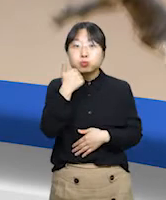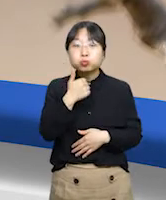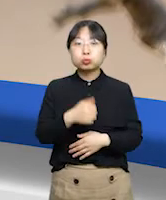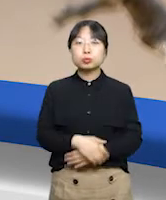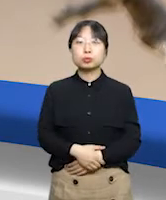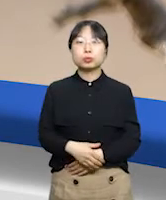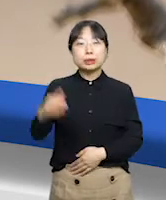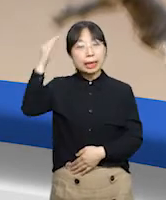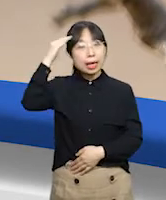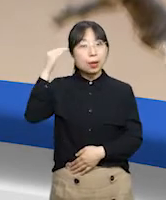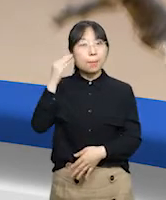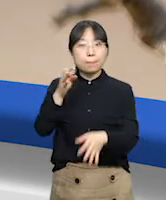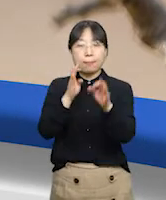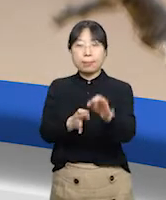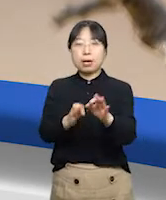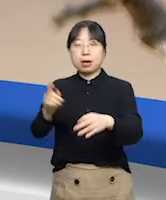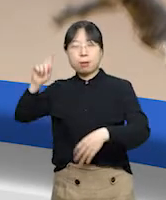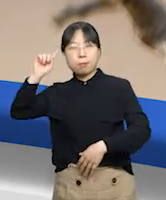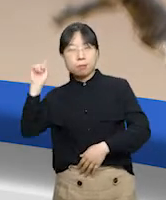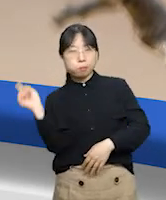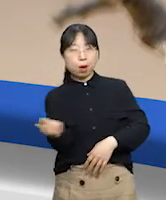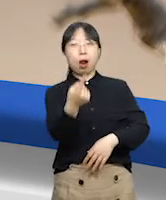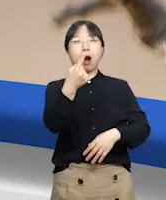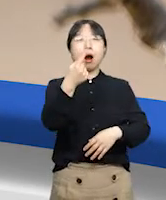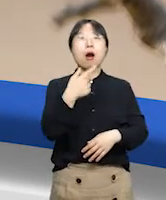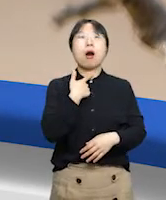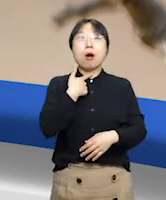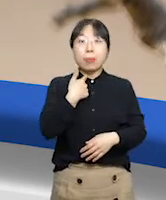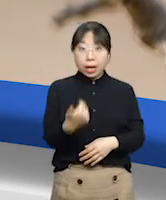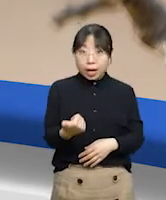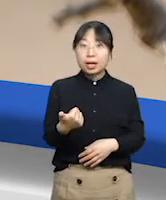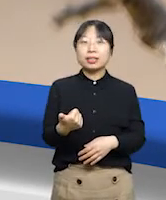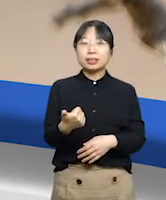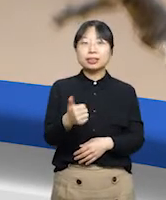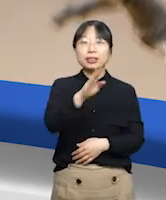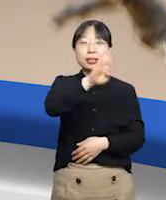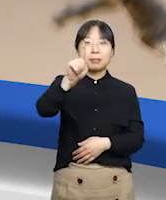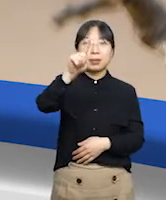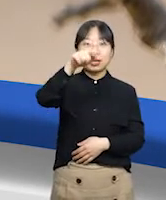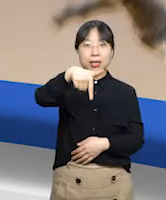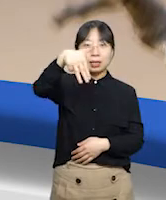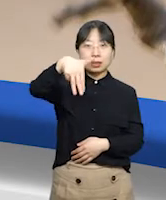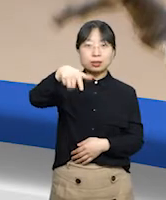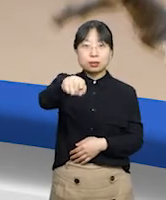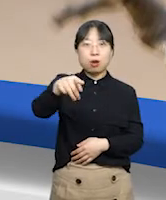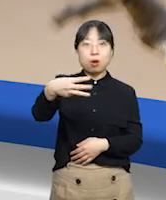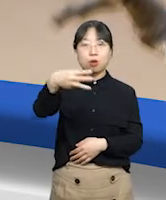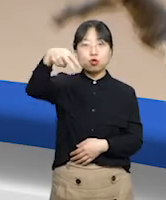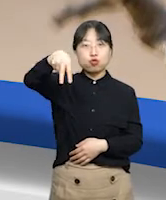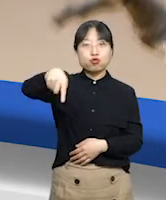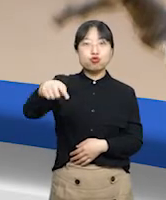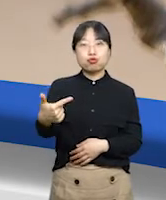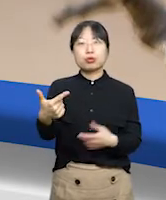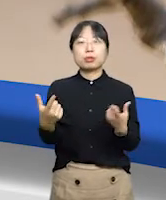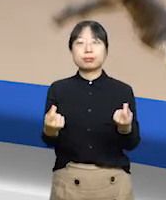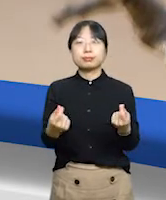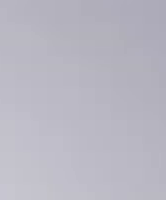인터뷰 주인공은 한국 프로야구의 레전드로 의왕시 홍보대사로 활약하고 있는 전 야구선수 박철순